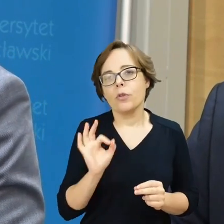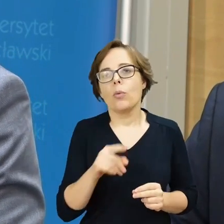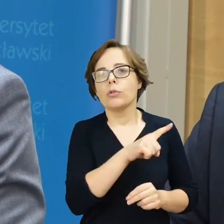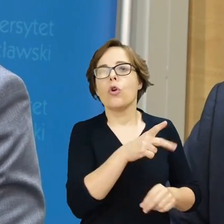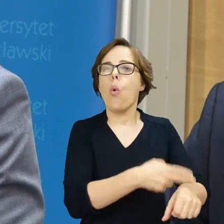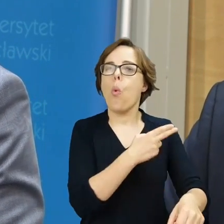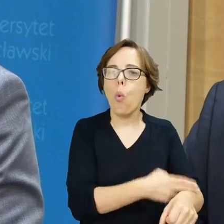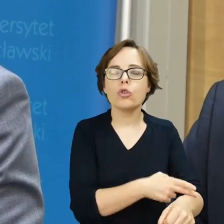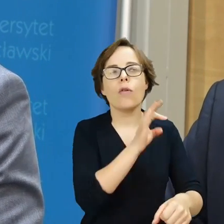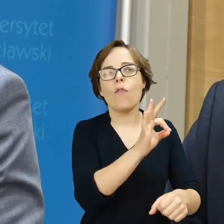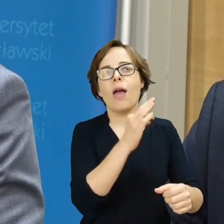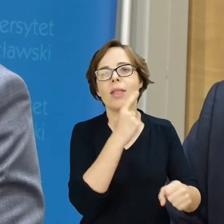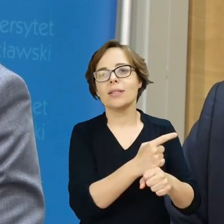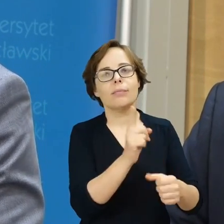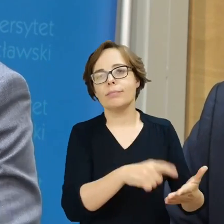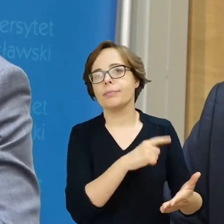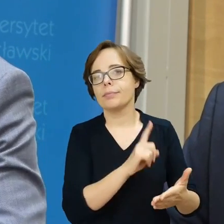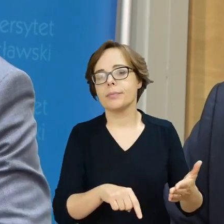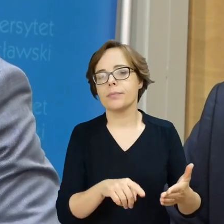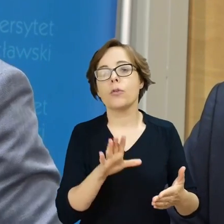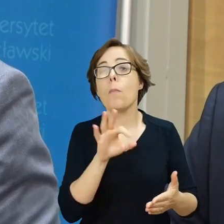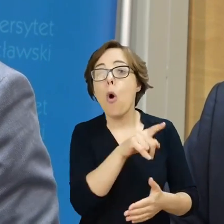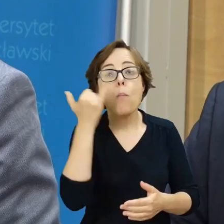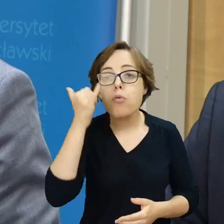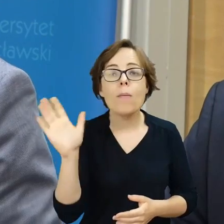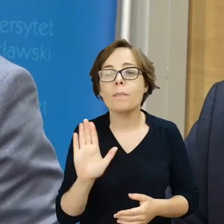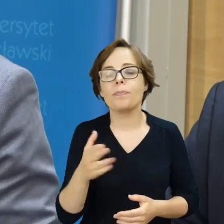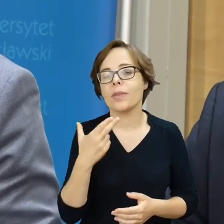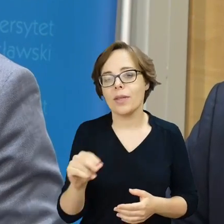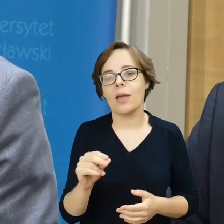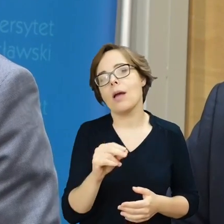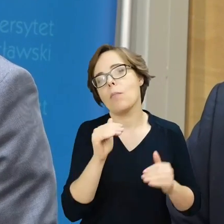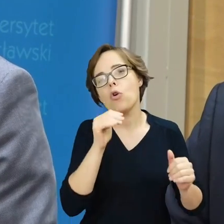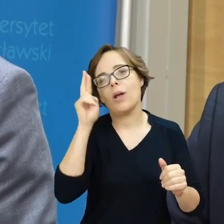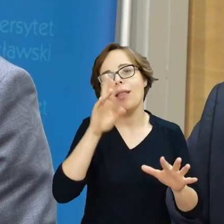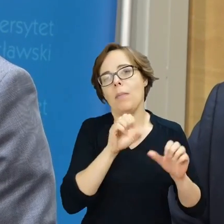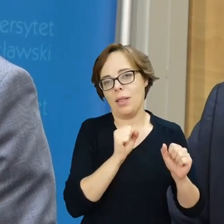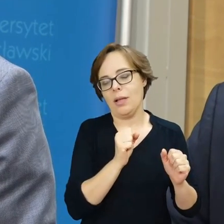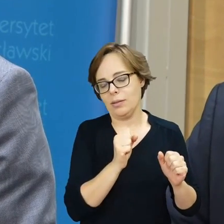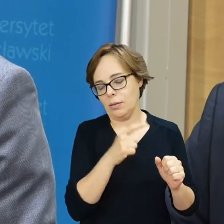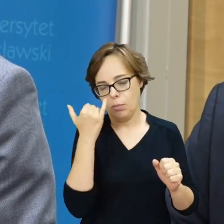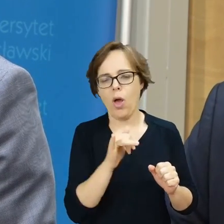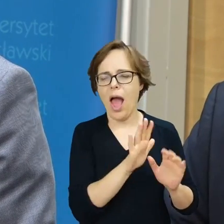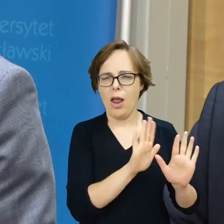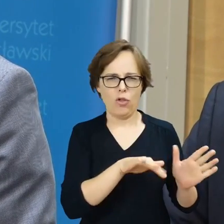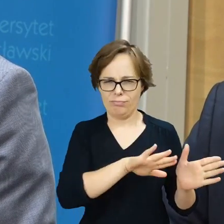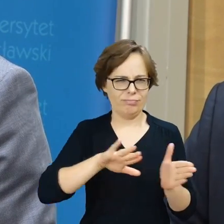dlatego, że tam błąd jest, ale błąd jest powiedzmy w interpretacji, ale to zostawmy, bo to jakby jest kwestia